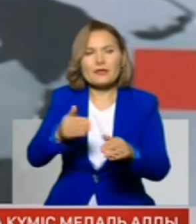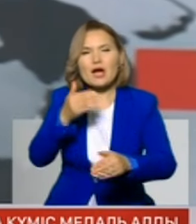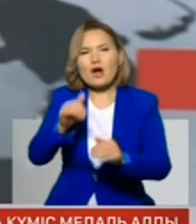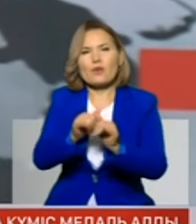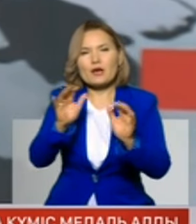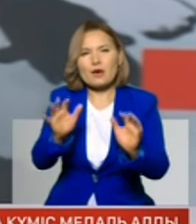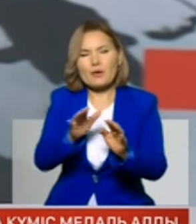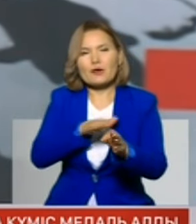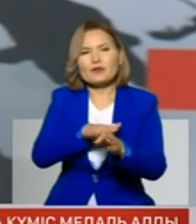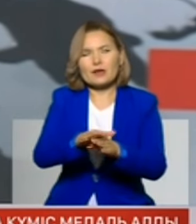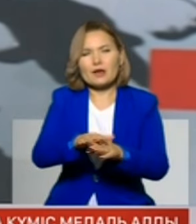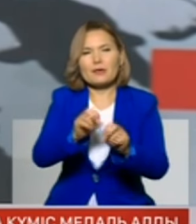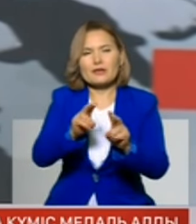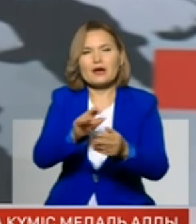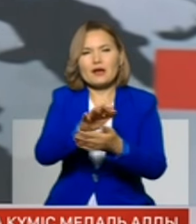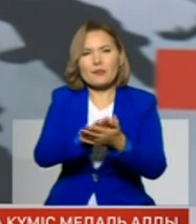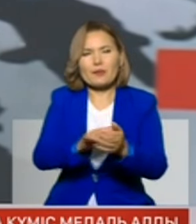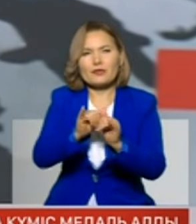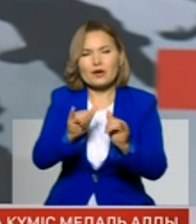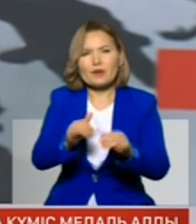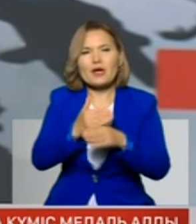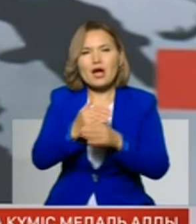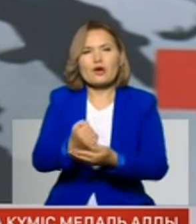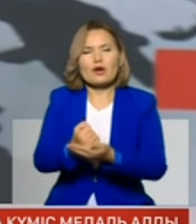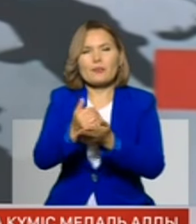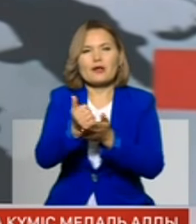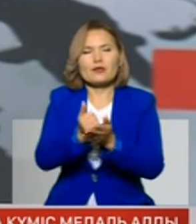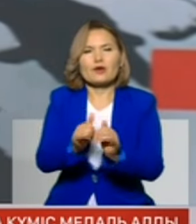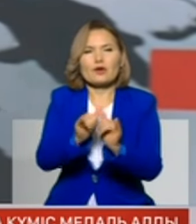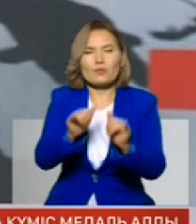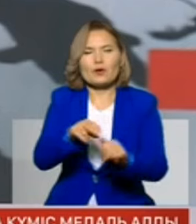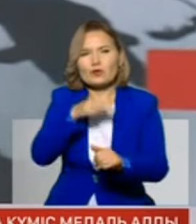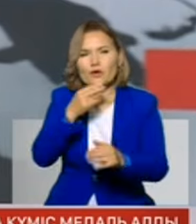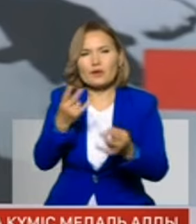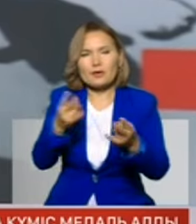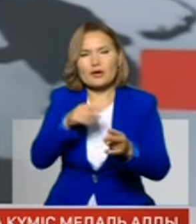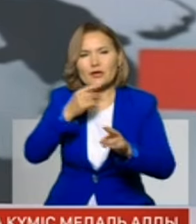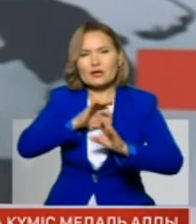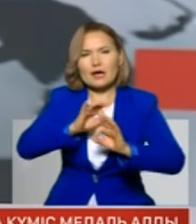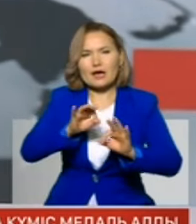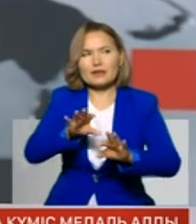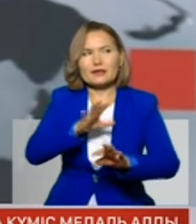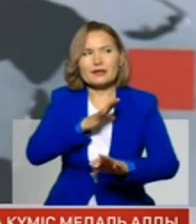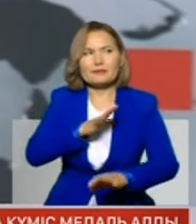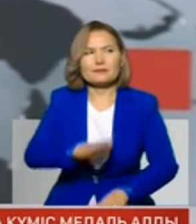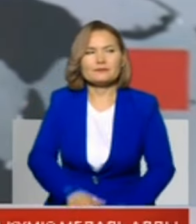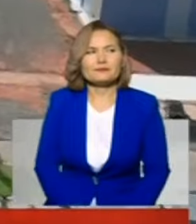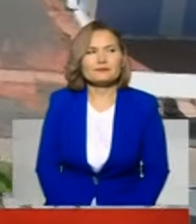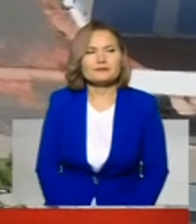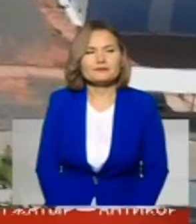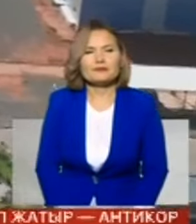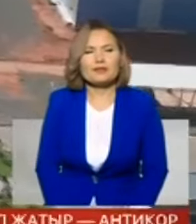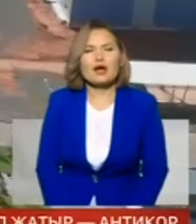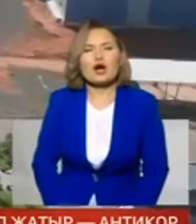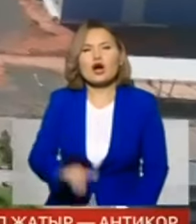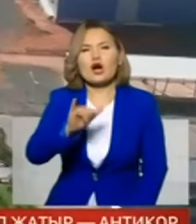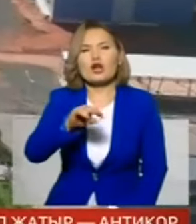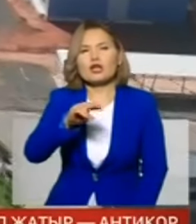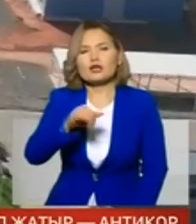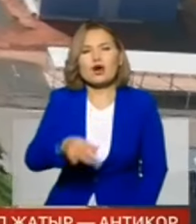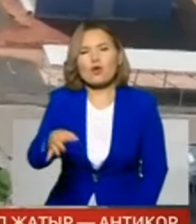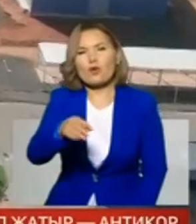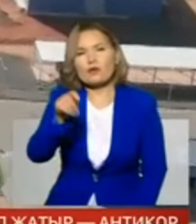сақтап қалуды тапсырып, одан әрі өсу үшін қолда бар резервтерге назар аудару қажеттігін айтты. Ұлытау облысына барған